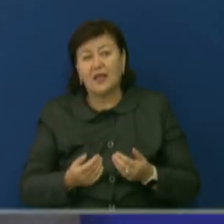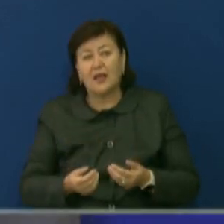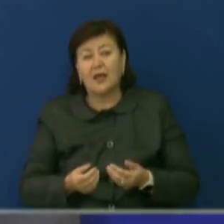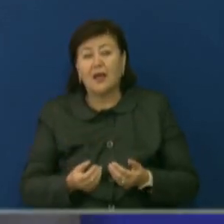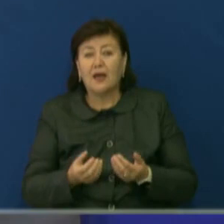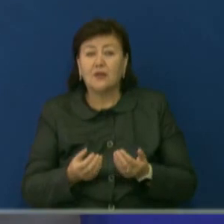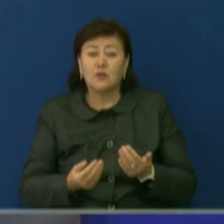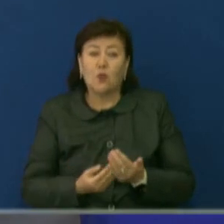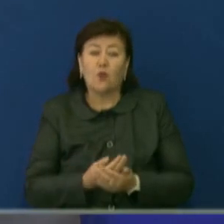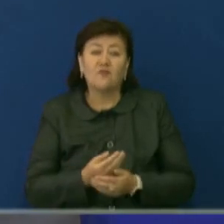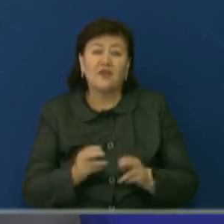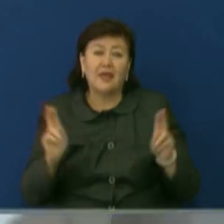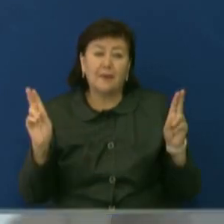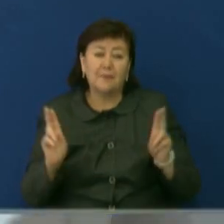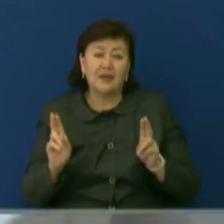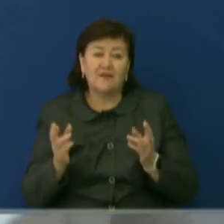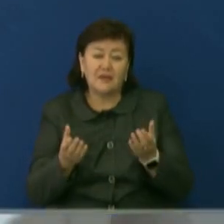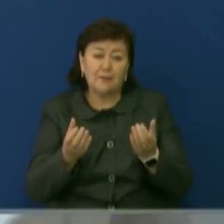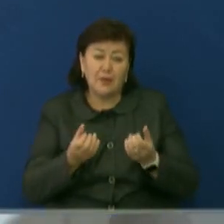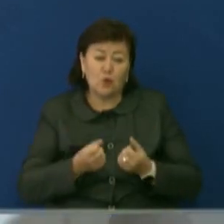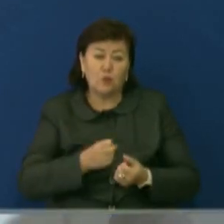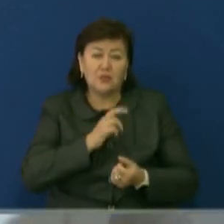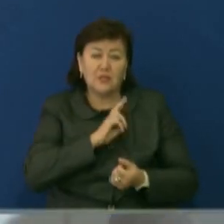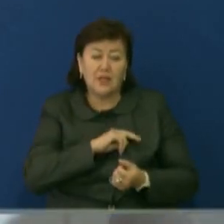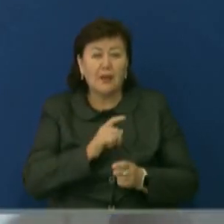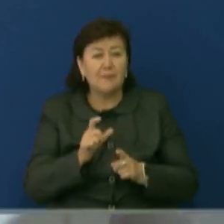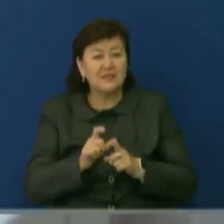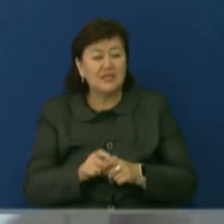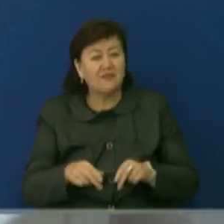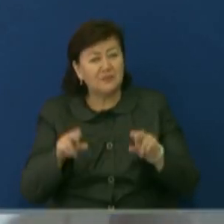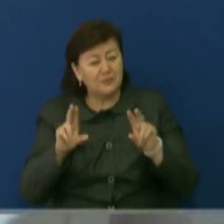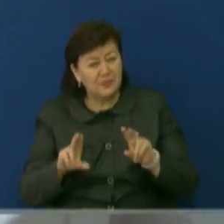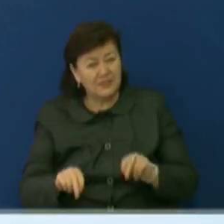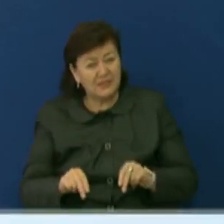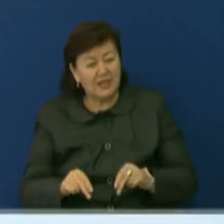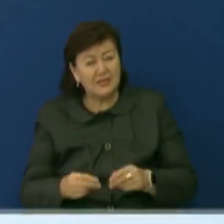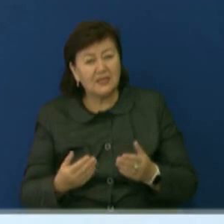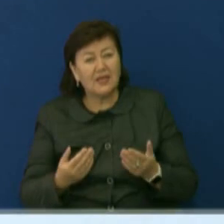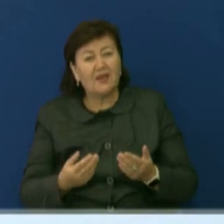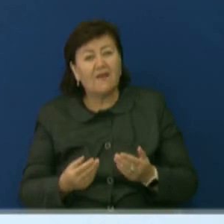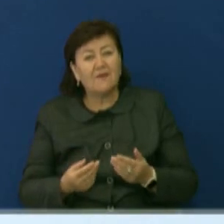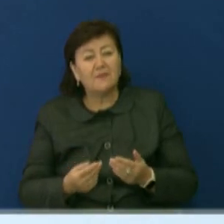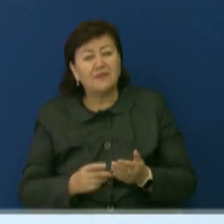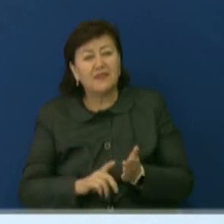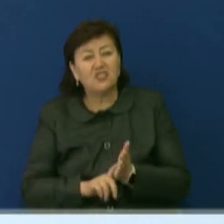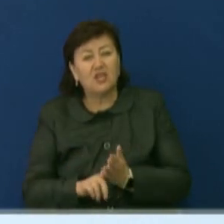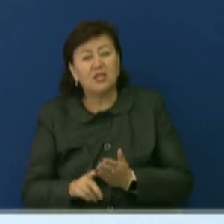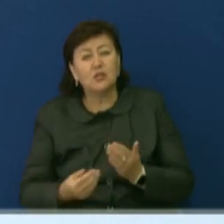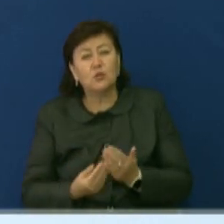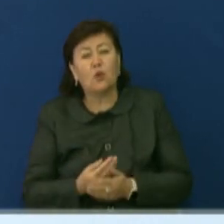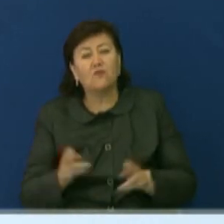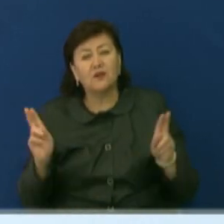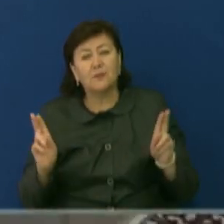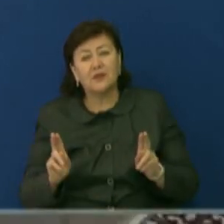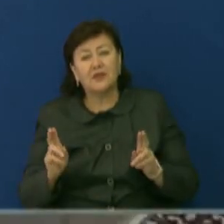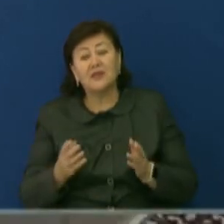правила приема на работу учителей школ. По словам специалистов, к необходимости введения этих правил логически подталкивает